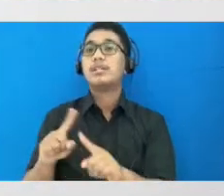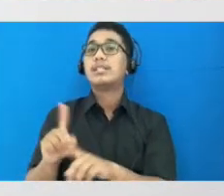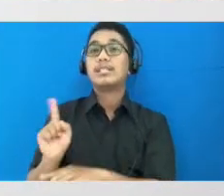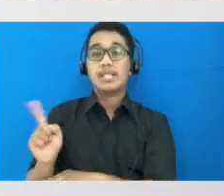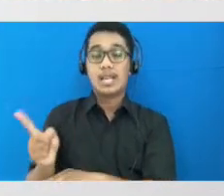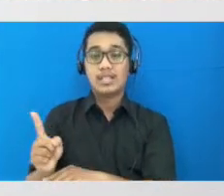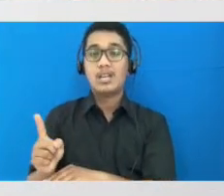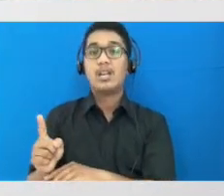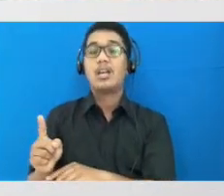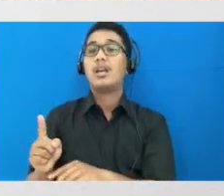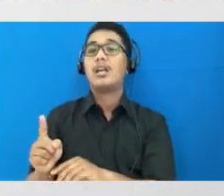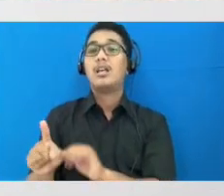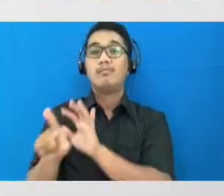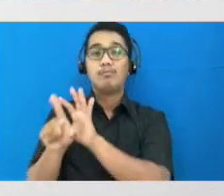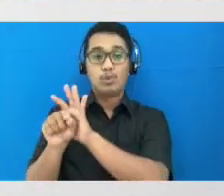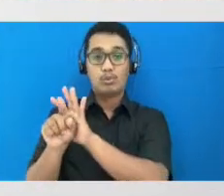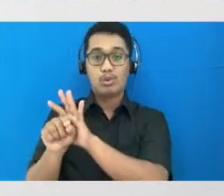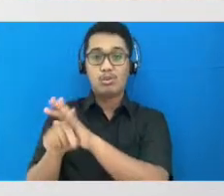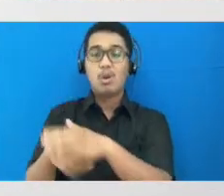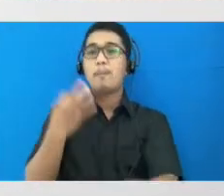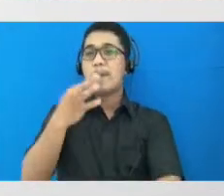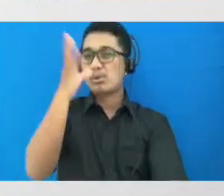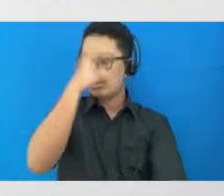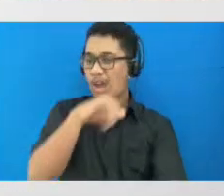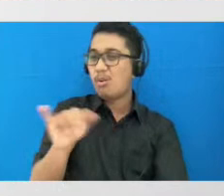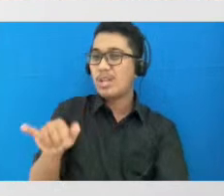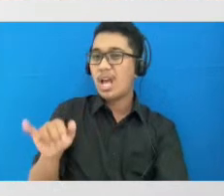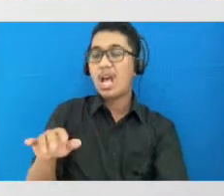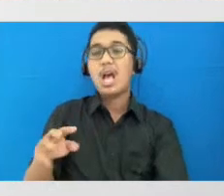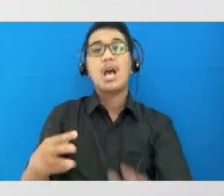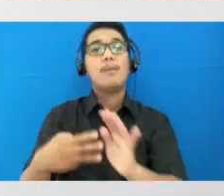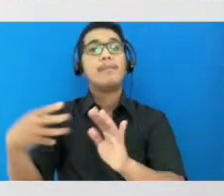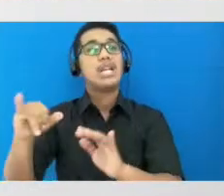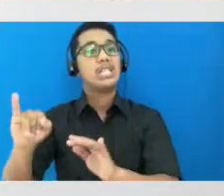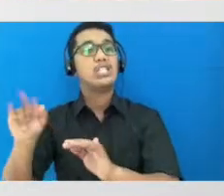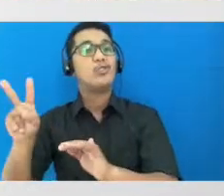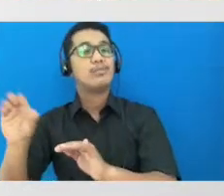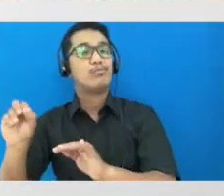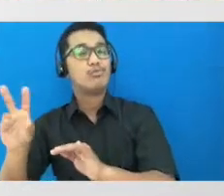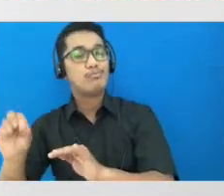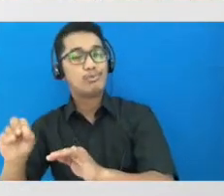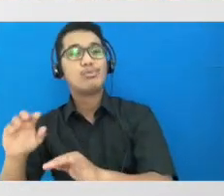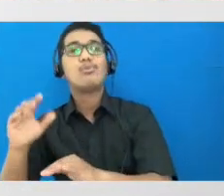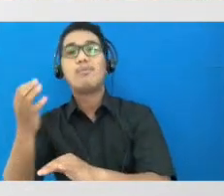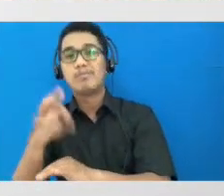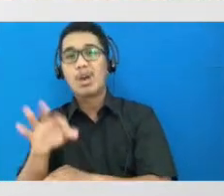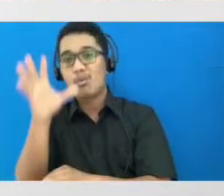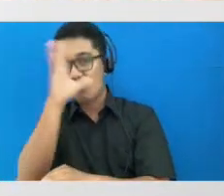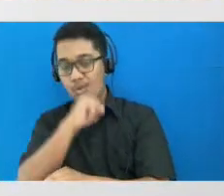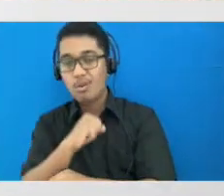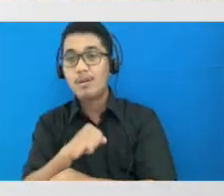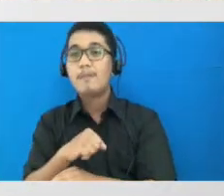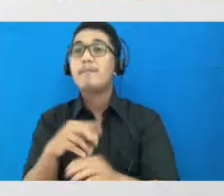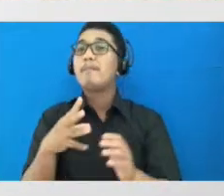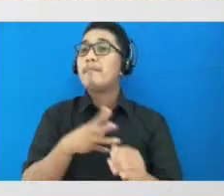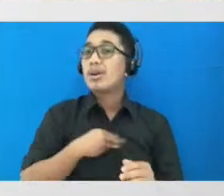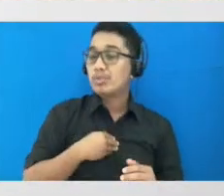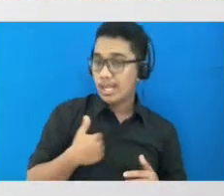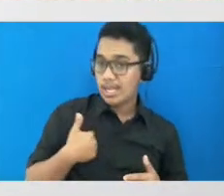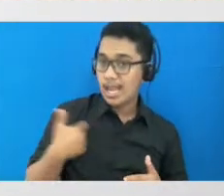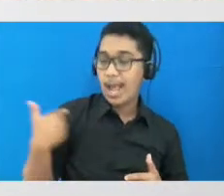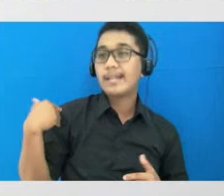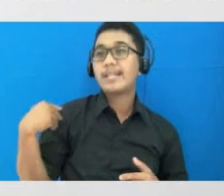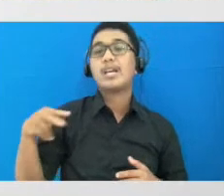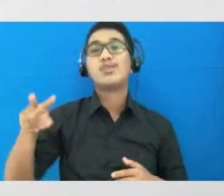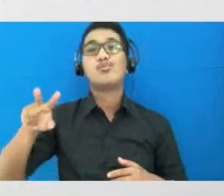itu sepertinya baru tahu juga di bulan Mei 2020. Akhir maksud saya adalah ada jeda